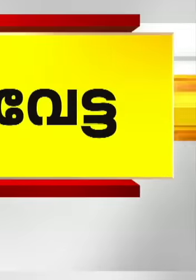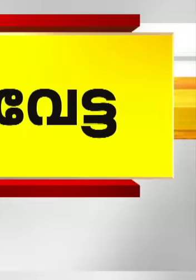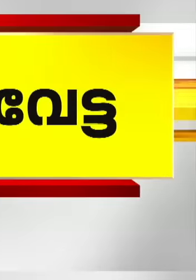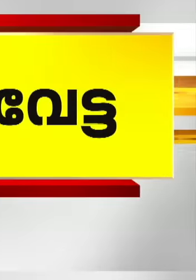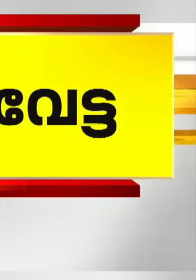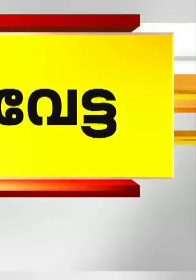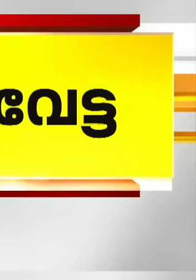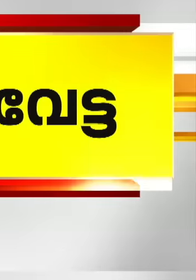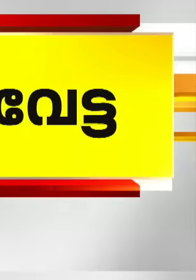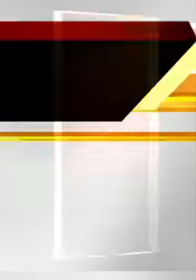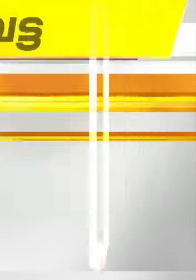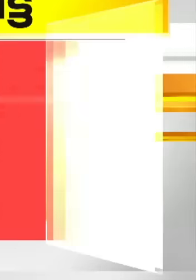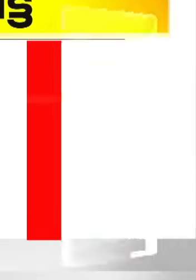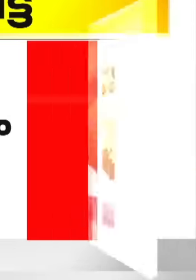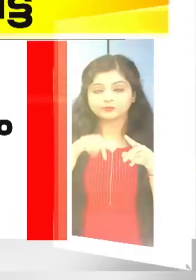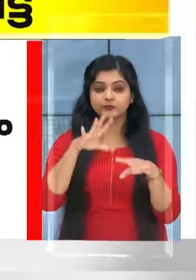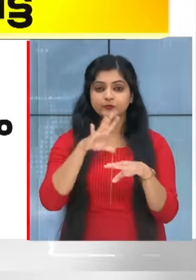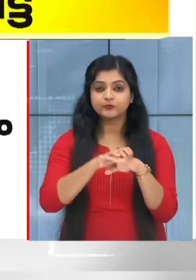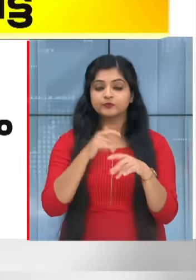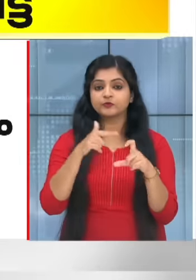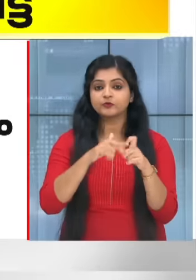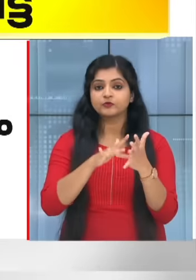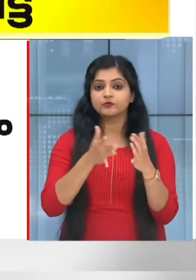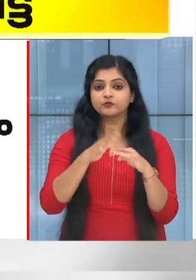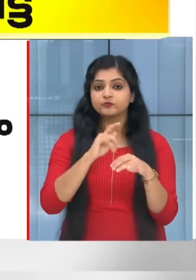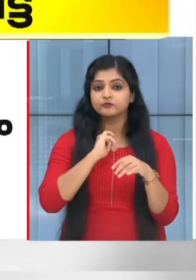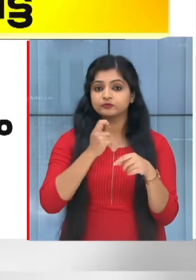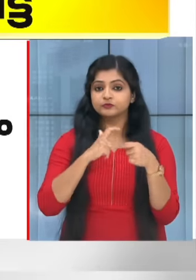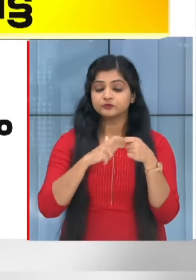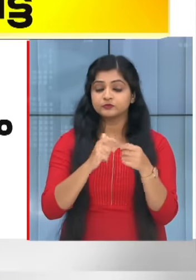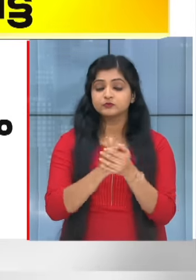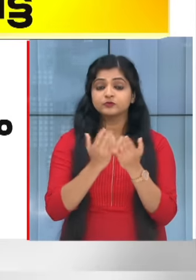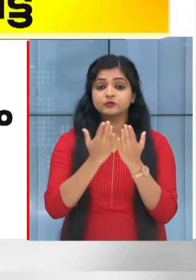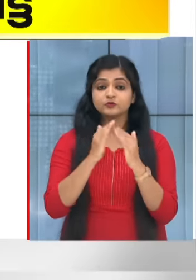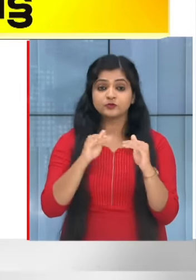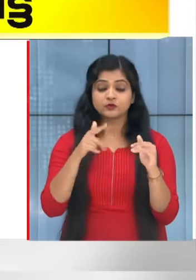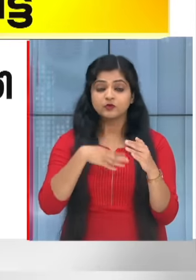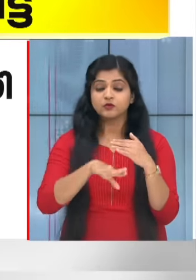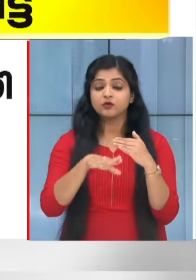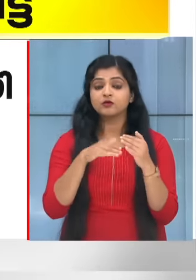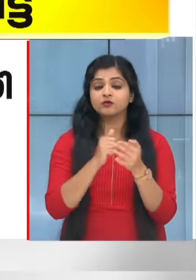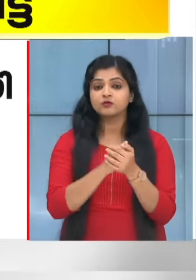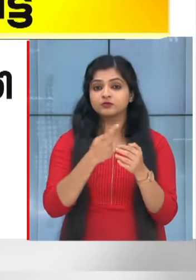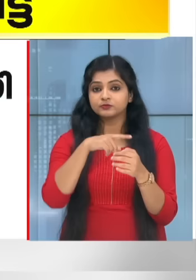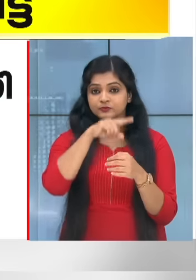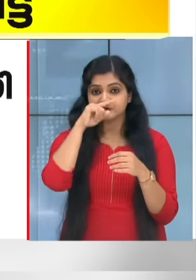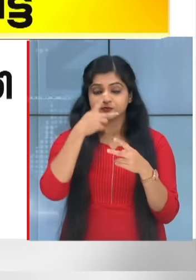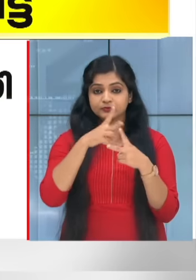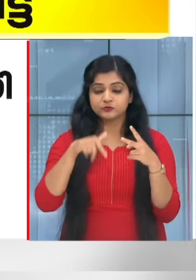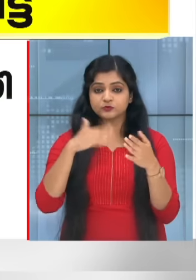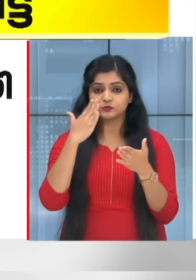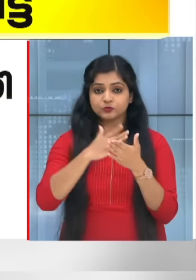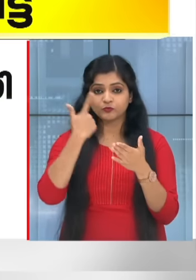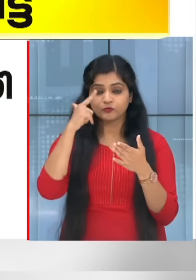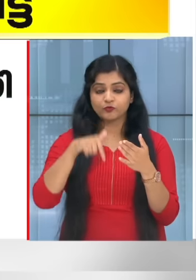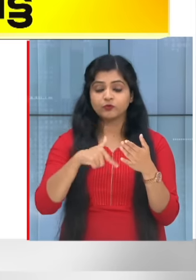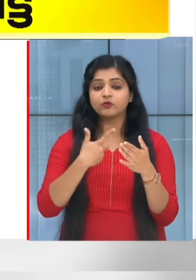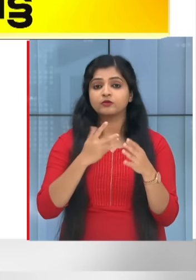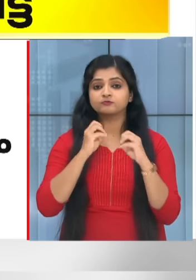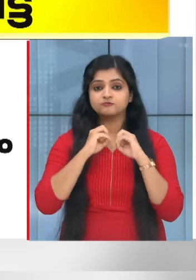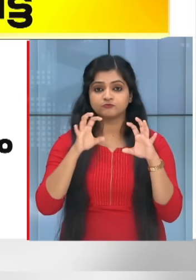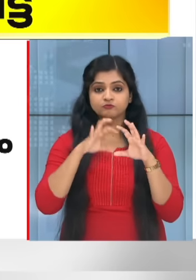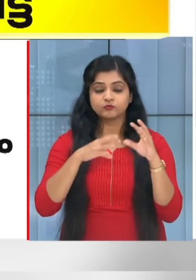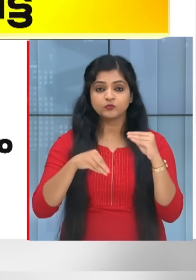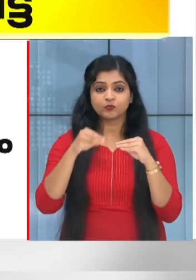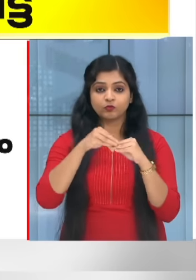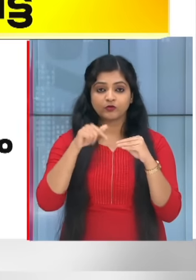പിടികൂടിയത്. സുധിഷ ധർമ്മൻ ചേരുന്നുണ്ട് കൊച്ചിയിൽ നിന്നും. സുധിഷ, വിദ്യാർത്ഥികൾക്കിടയിലെ ലഹരി ഉപയോഗം കുറയ്ക്കാൻ പലതരത്തിലുള്ള ക്യാമ്പയിനുകൾ നടക്കുന്നതിനിടയിലാണ്